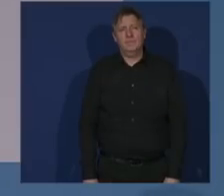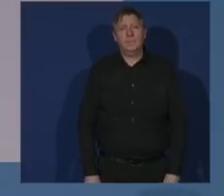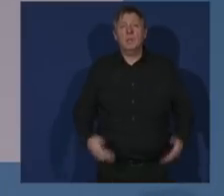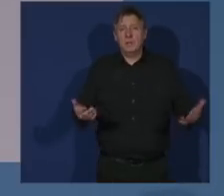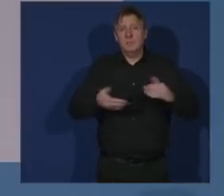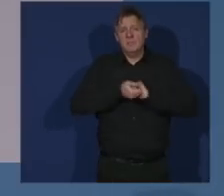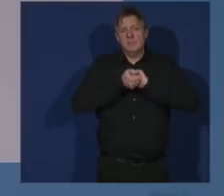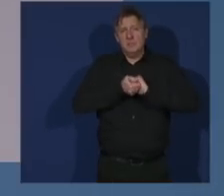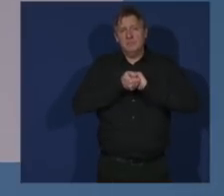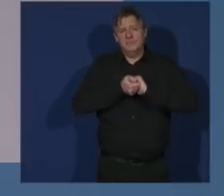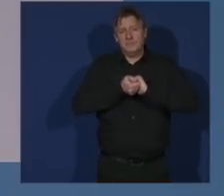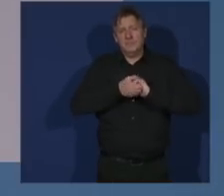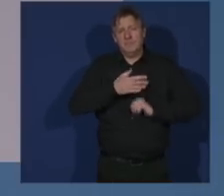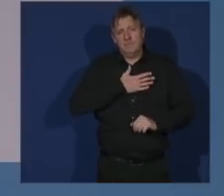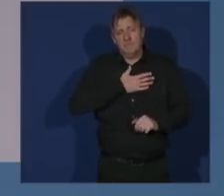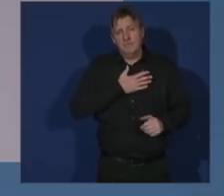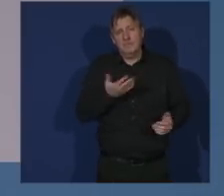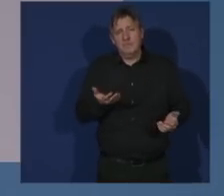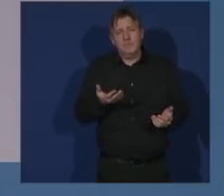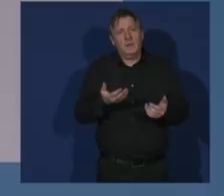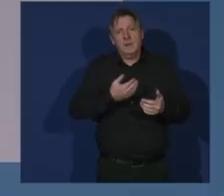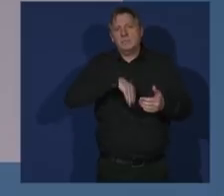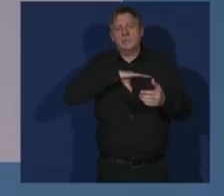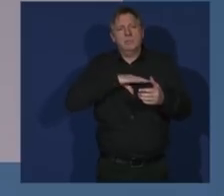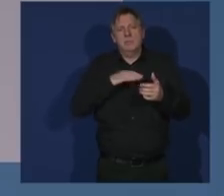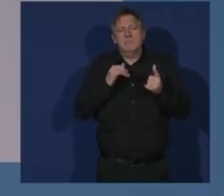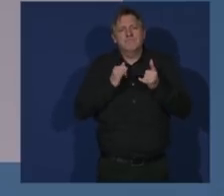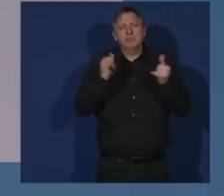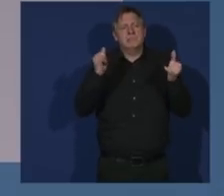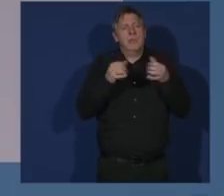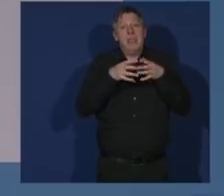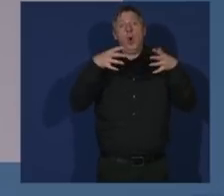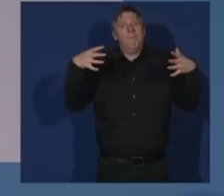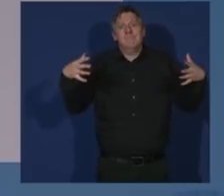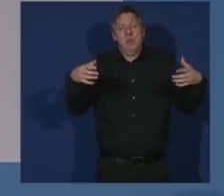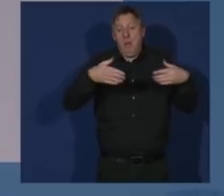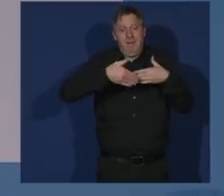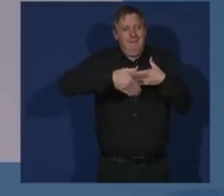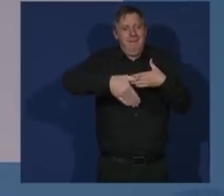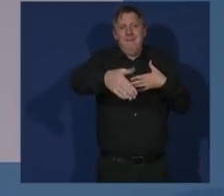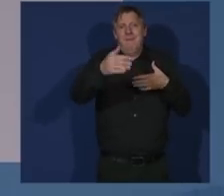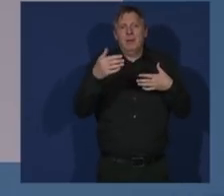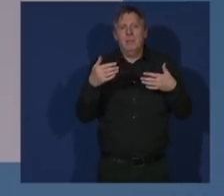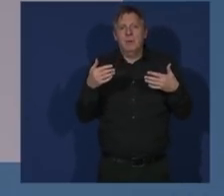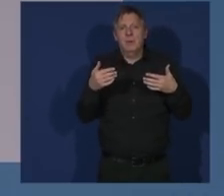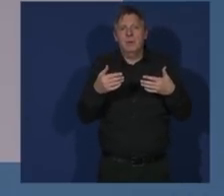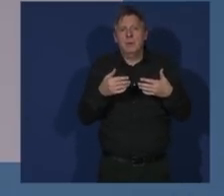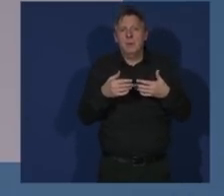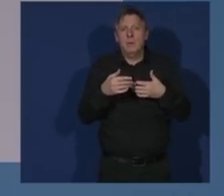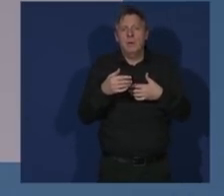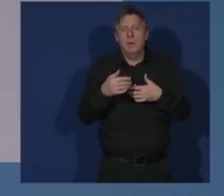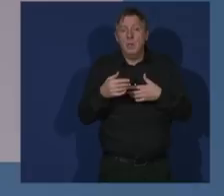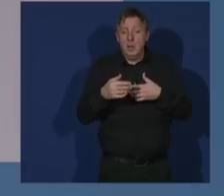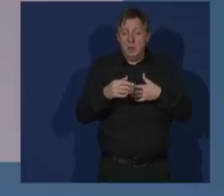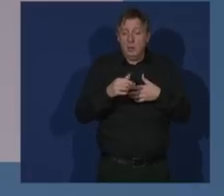Mes amis, cette responsabilité énorme, celle d'ouvrir finalement le deuxième acte du